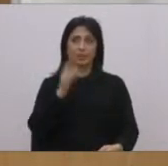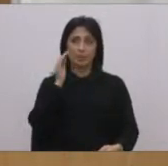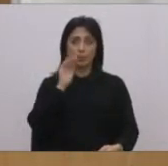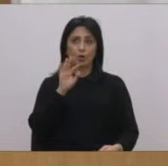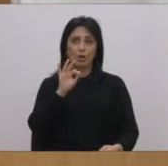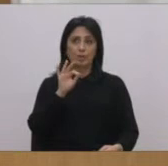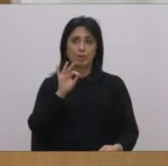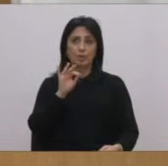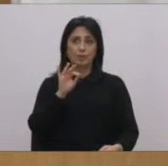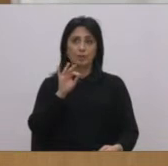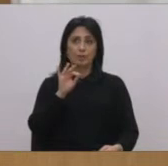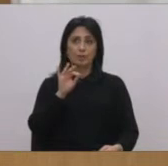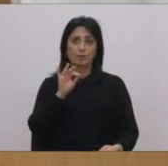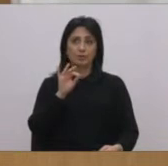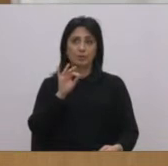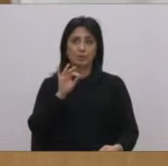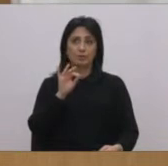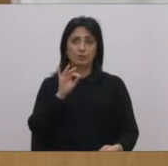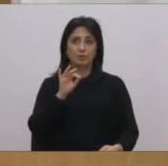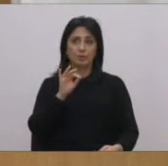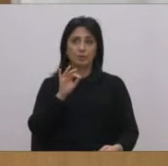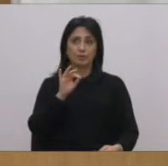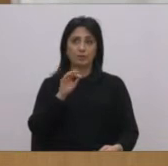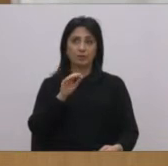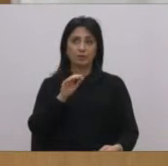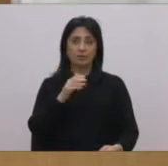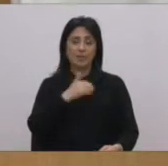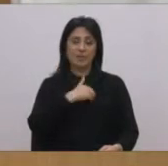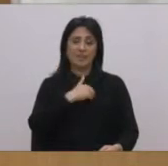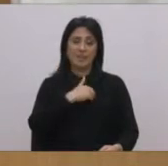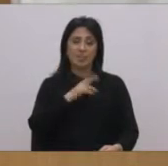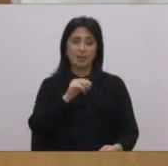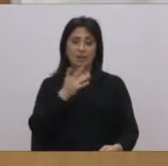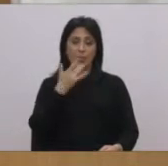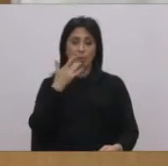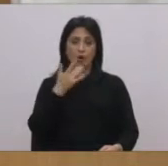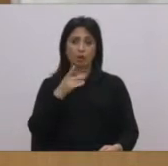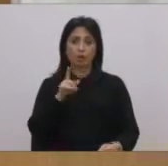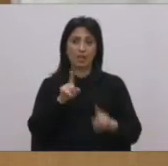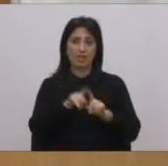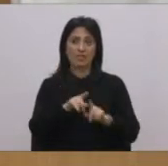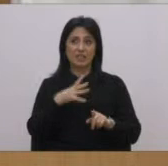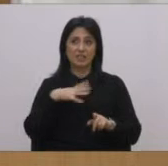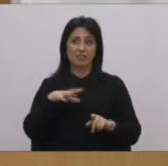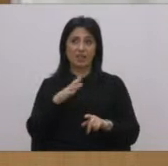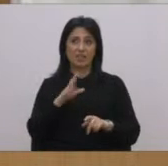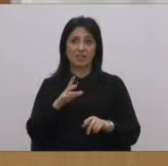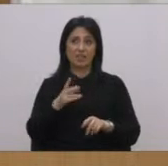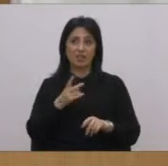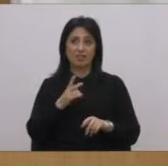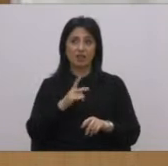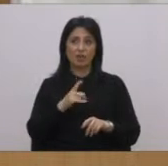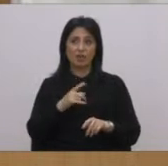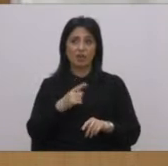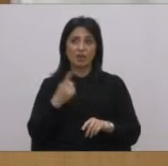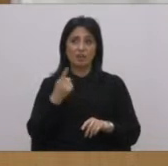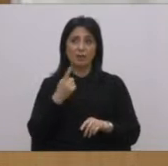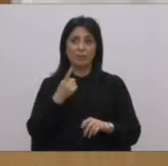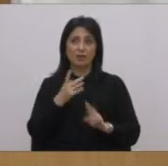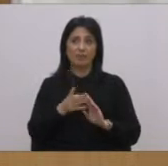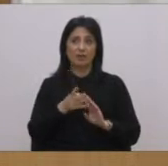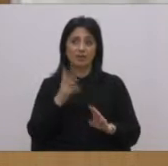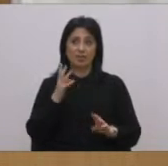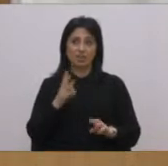მოგახსენებთ? Ai nepa da politica unda igos, iseti kveqanashi, rom pirvel